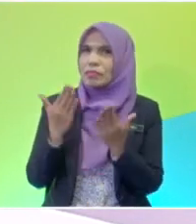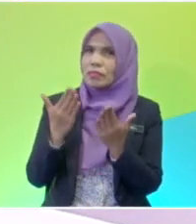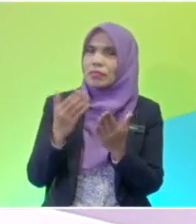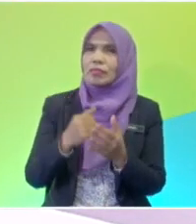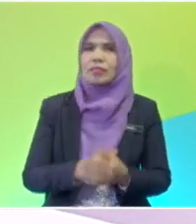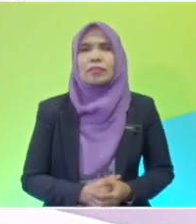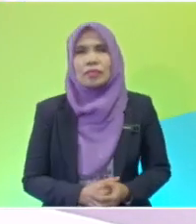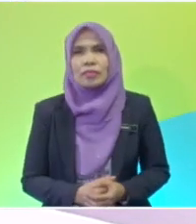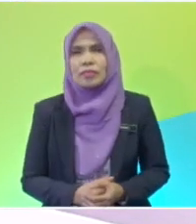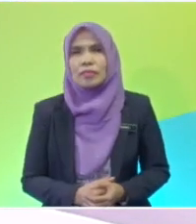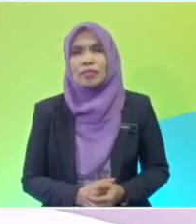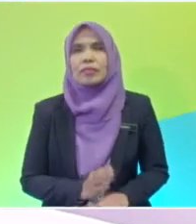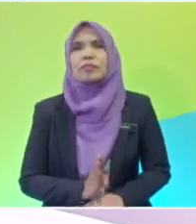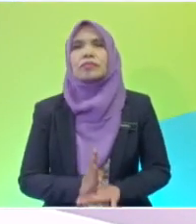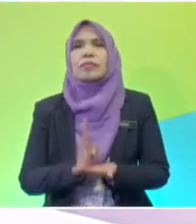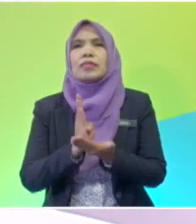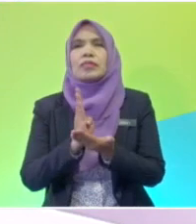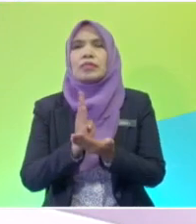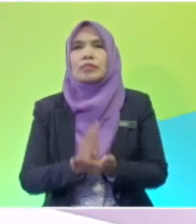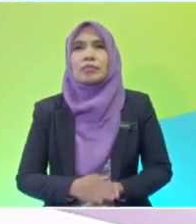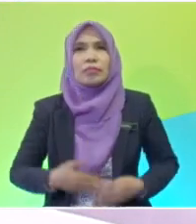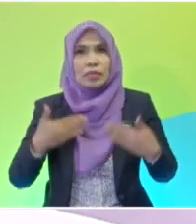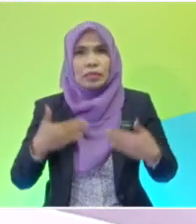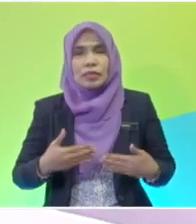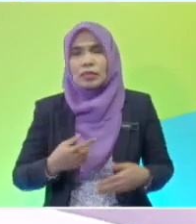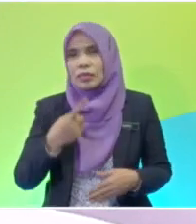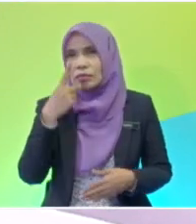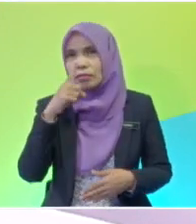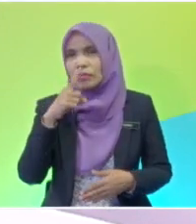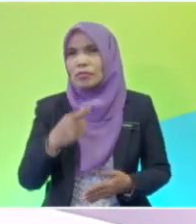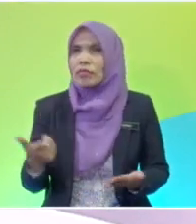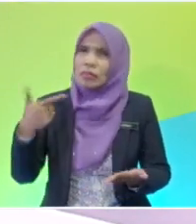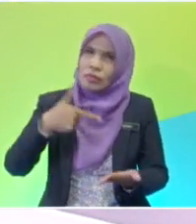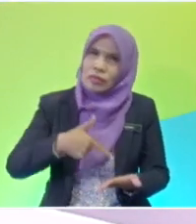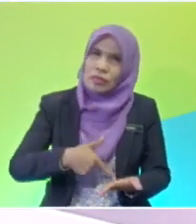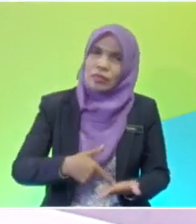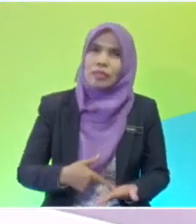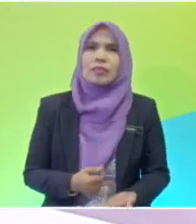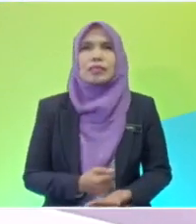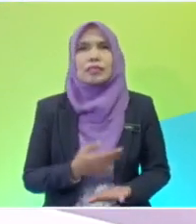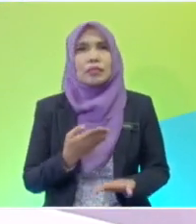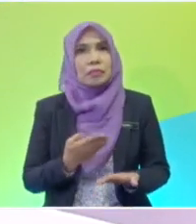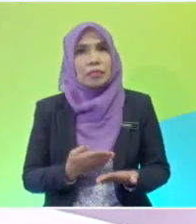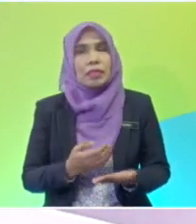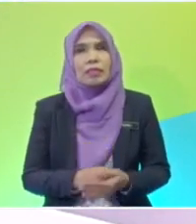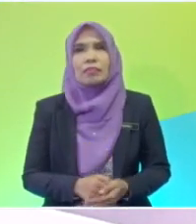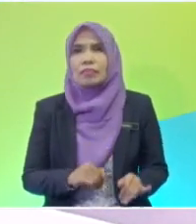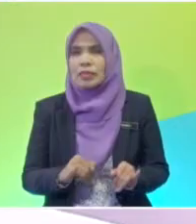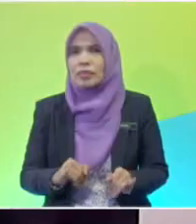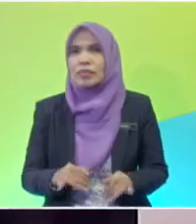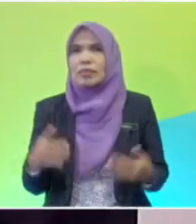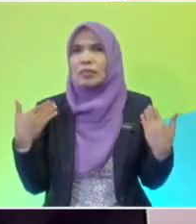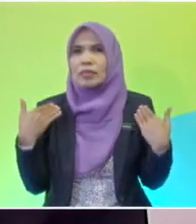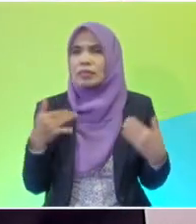sebenarnya ia membantu emosi kita untuk terus memperbaiki jika ada kesilapan memperbaiki jika ada kelemahan itu antara betul